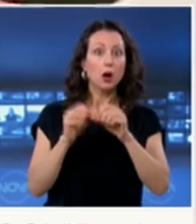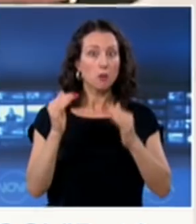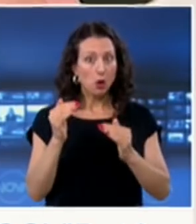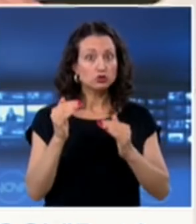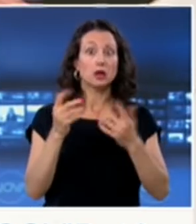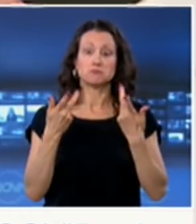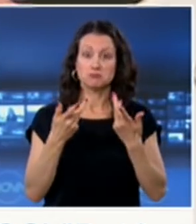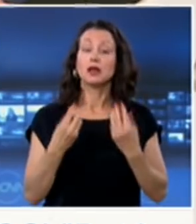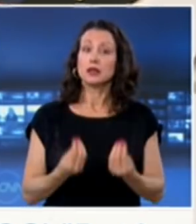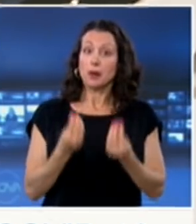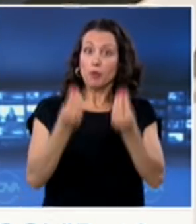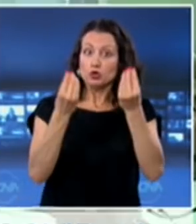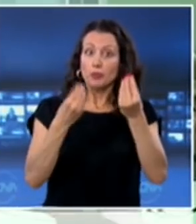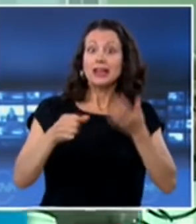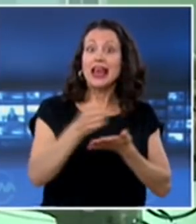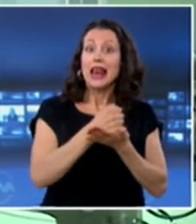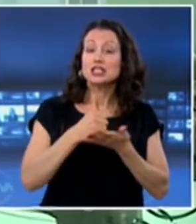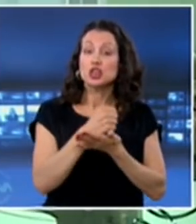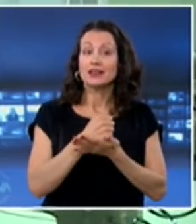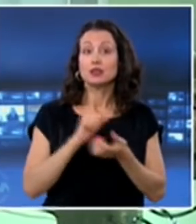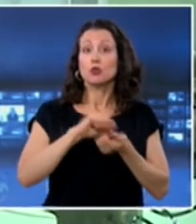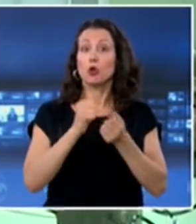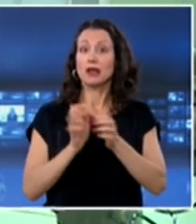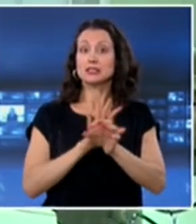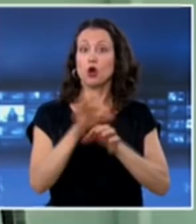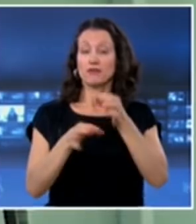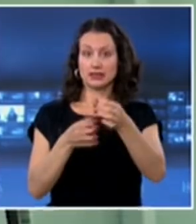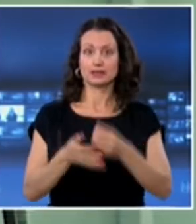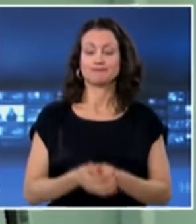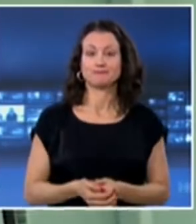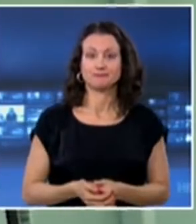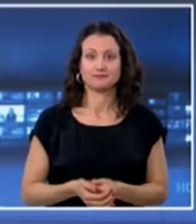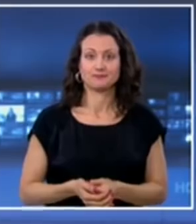в борбата срещу COVID-19. За новините на Нова, Лилия Мостакова.